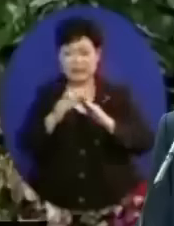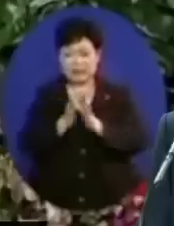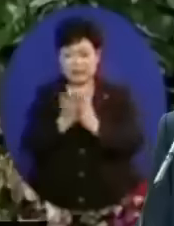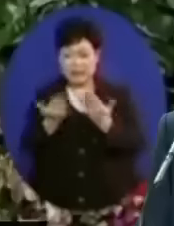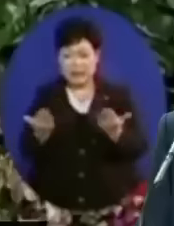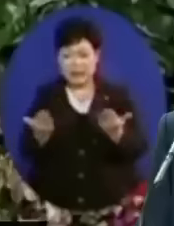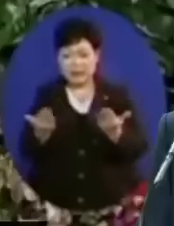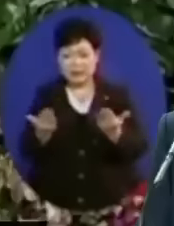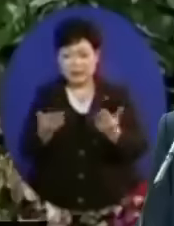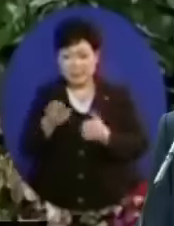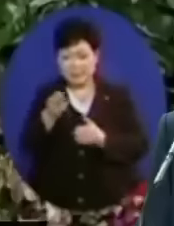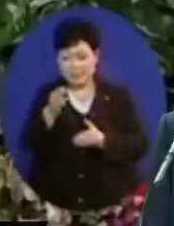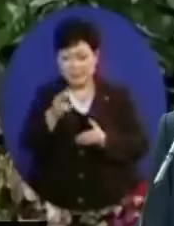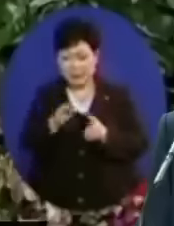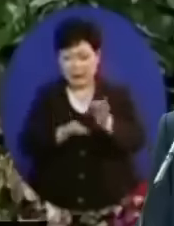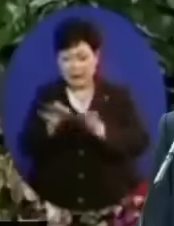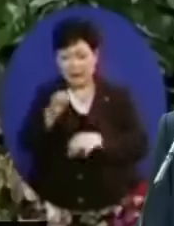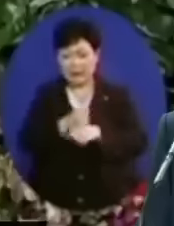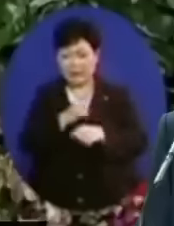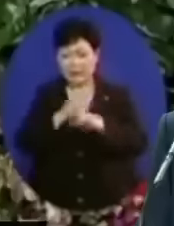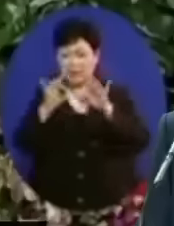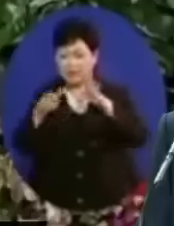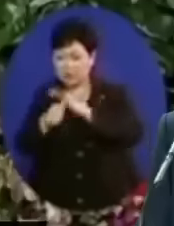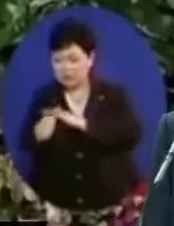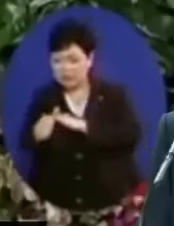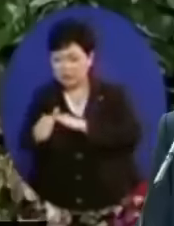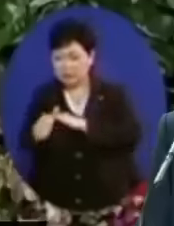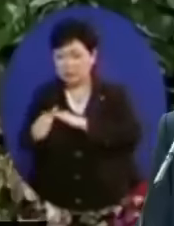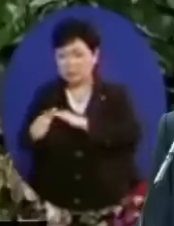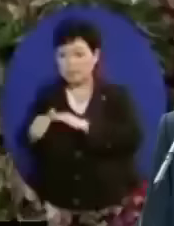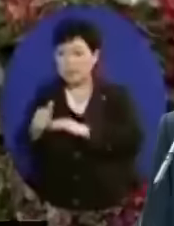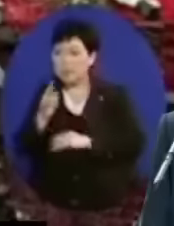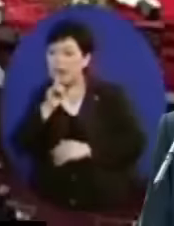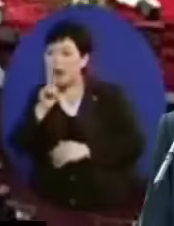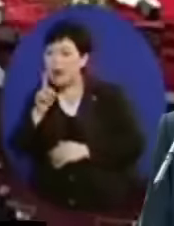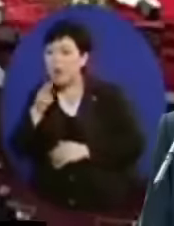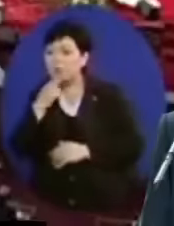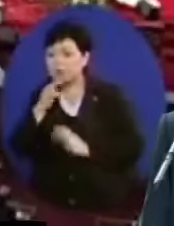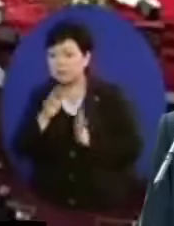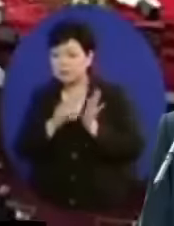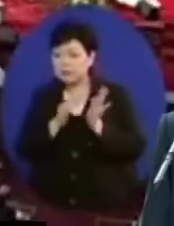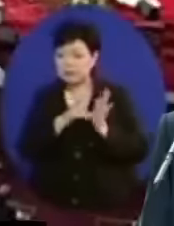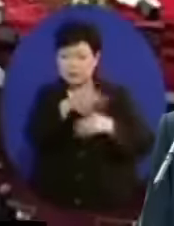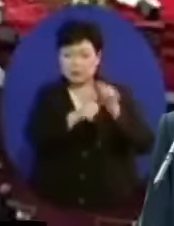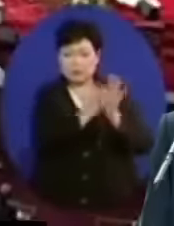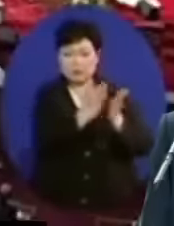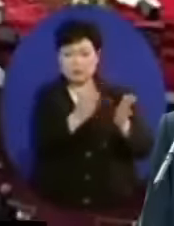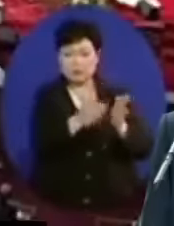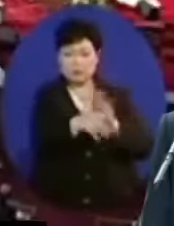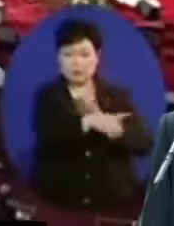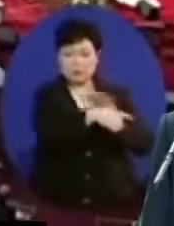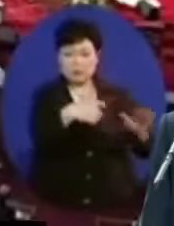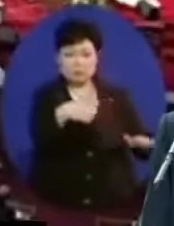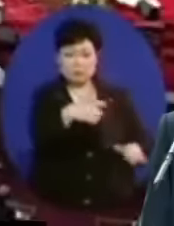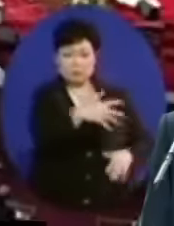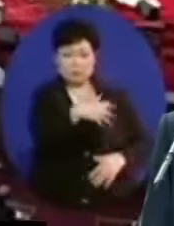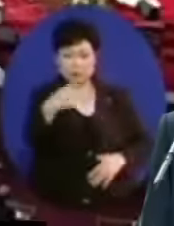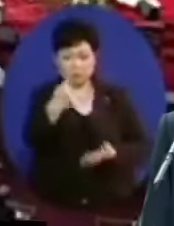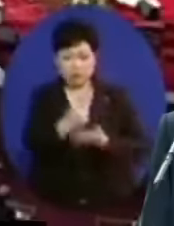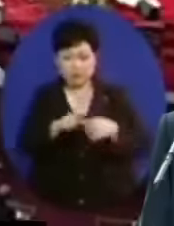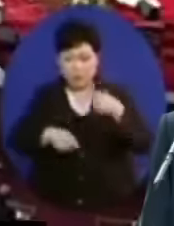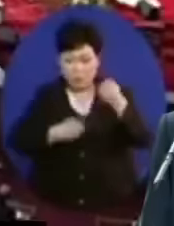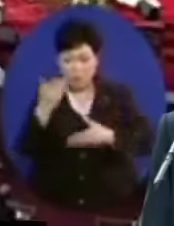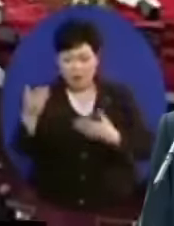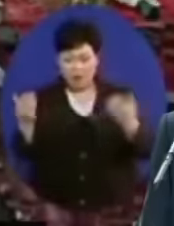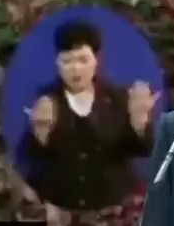집에 갔다가 오면서 선교사님께 말하지도 않고 성경 한 권을 그냥 가지고 왔습니다. 그것을 회개하며